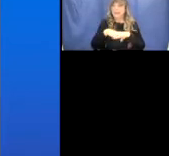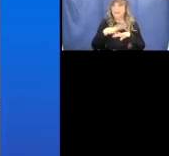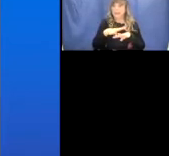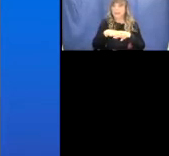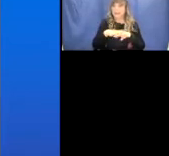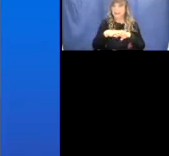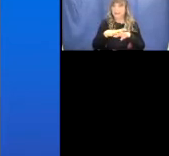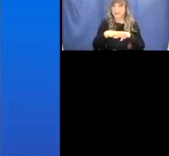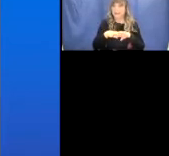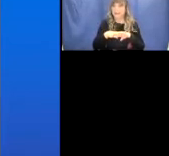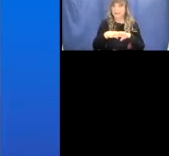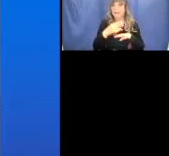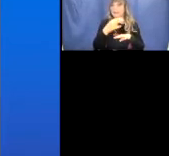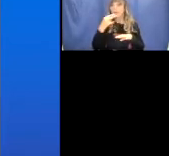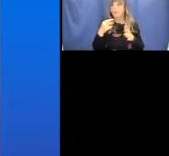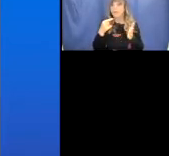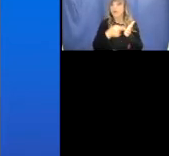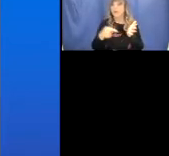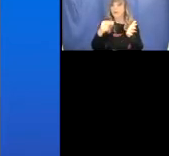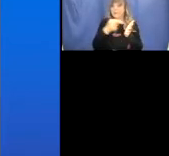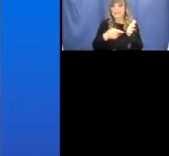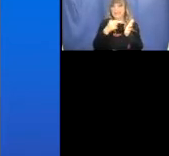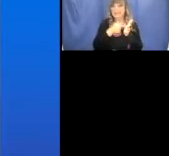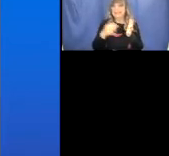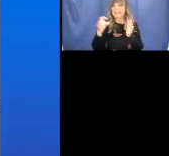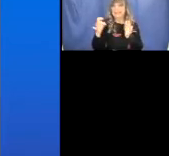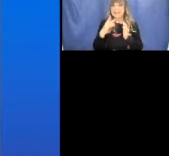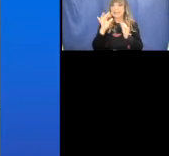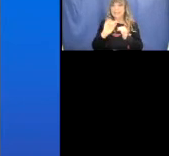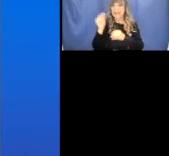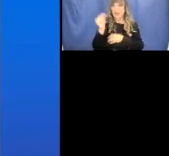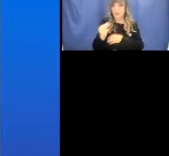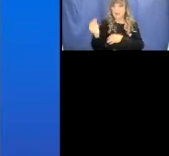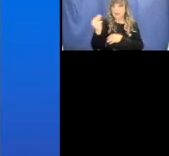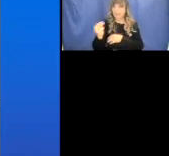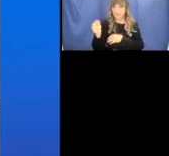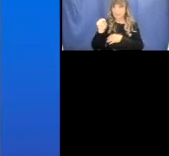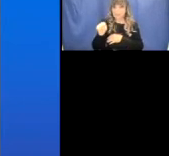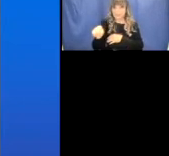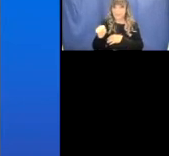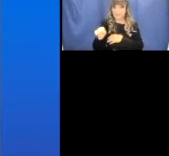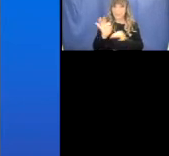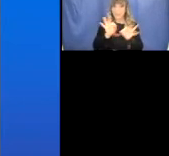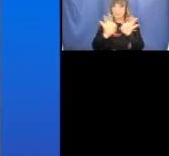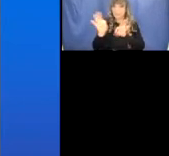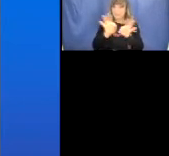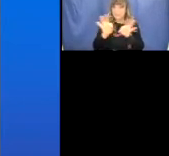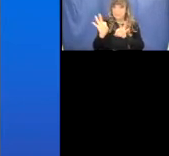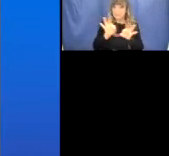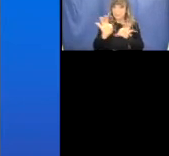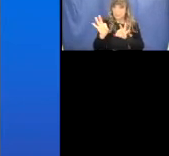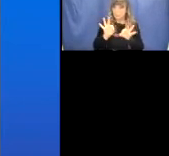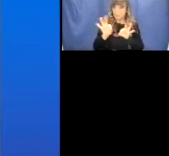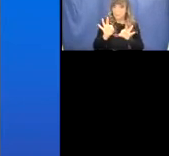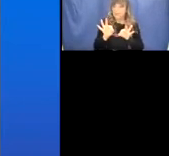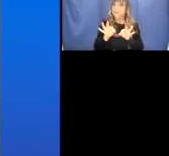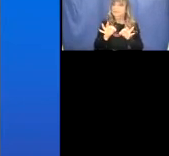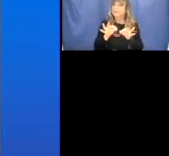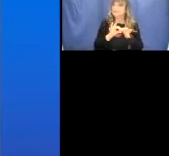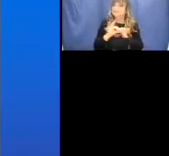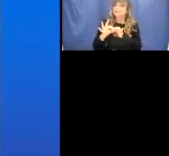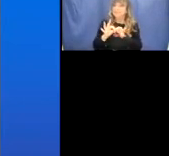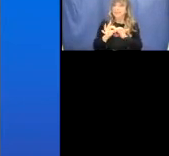anche costanti cristallografiche queste misure esprimono le distanze di